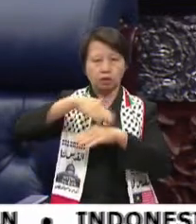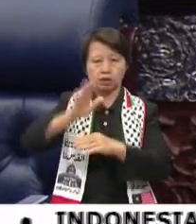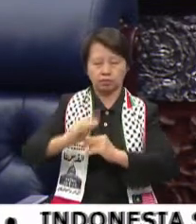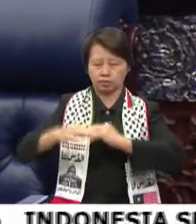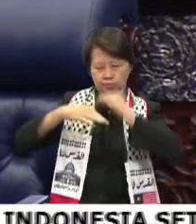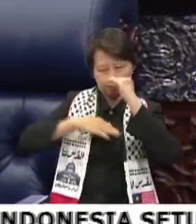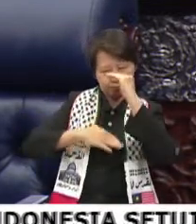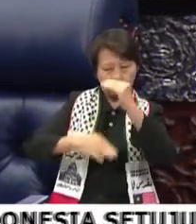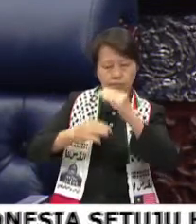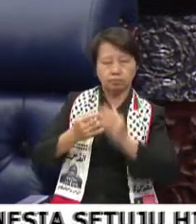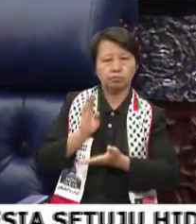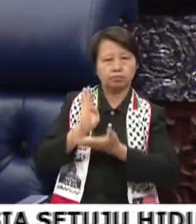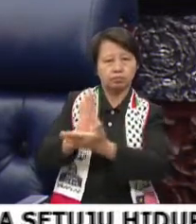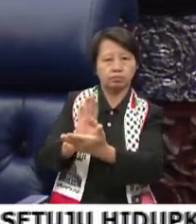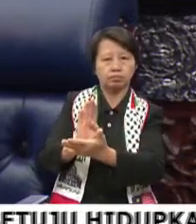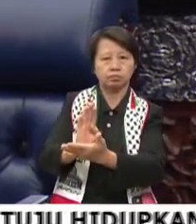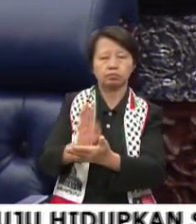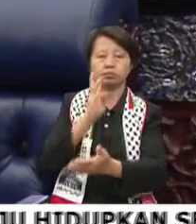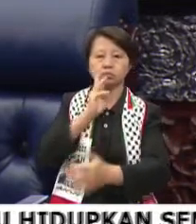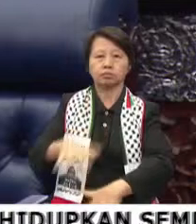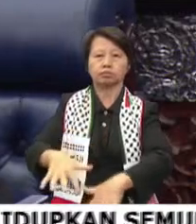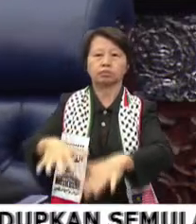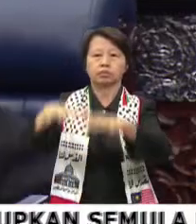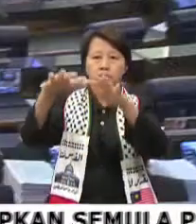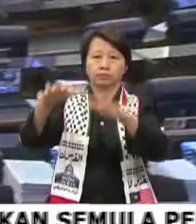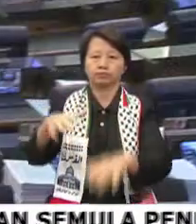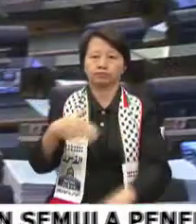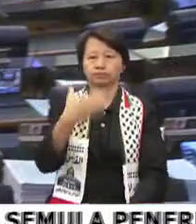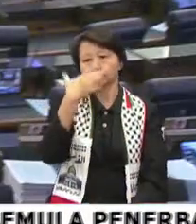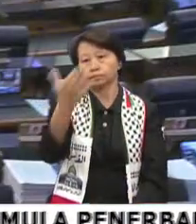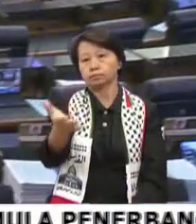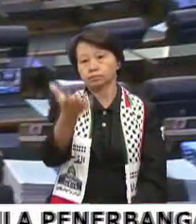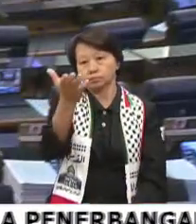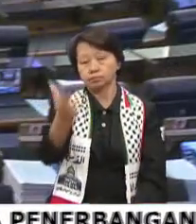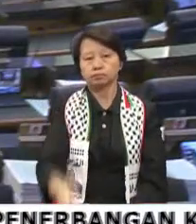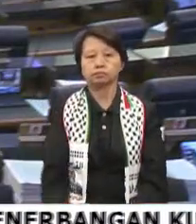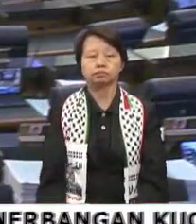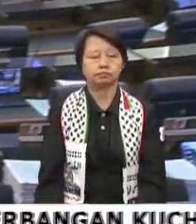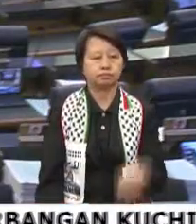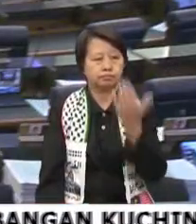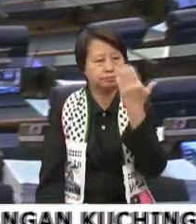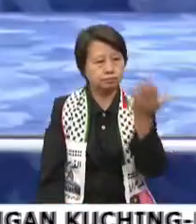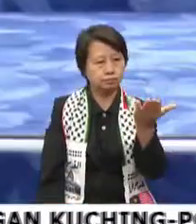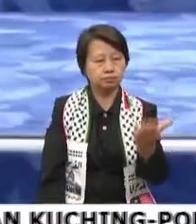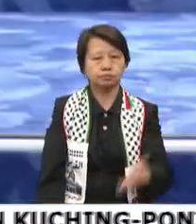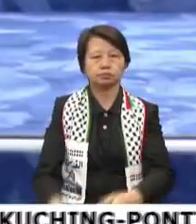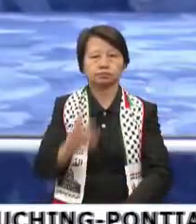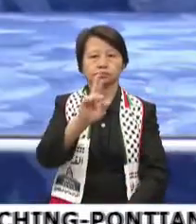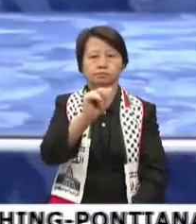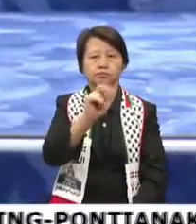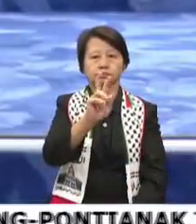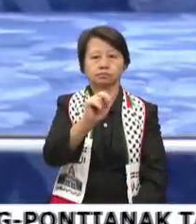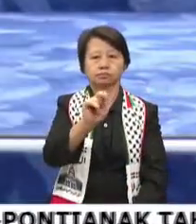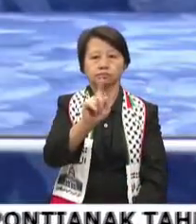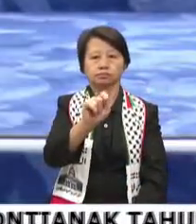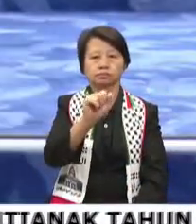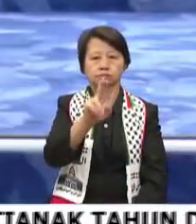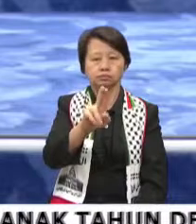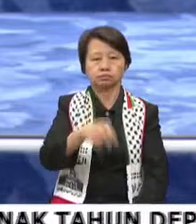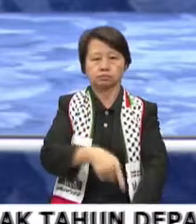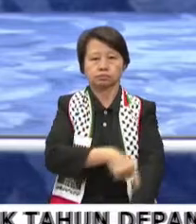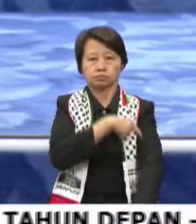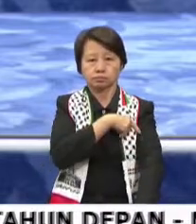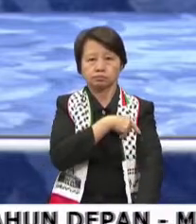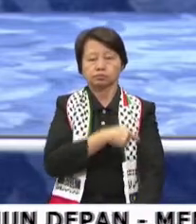optimum dari sudut bantuan bencana Terima kasih Sil Meri Terima kasih dat panjang dan cadangan